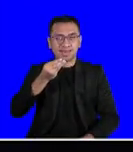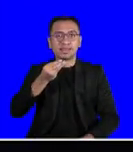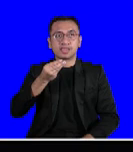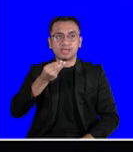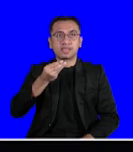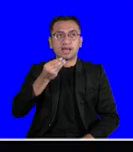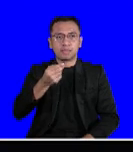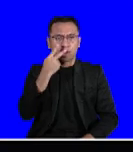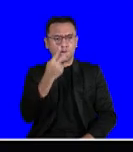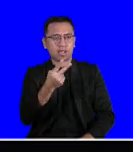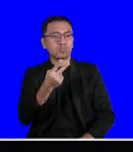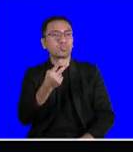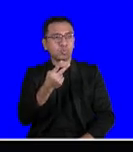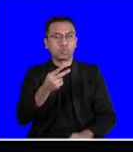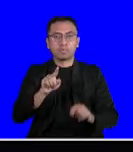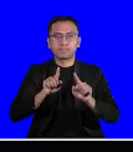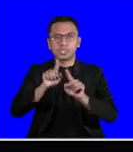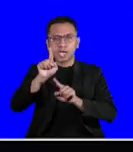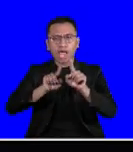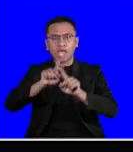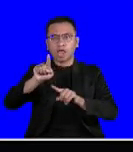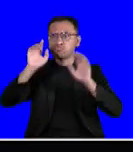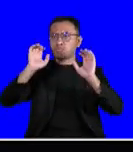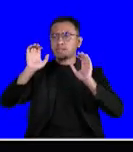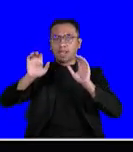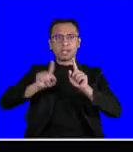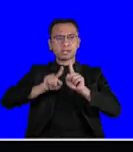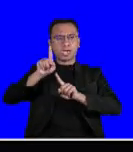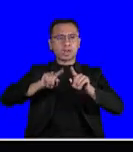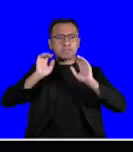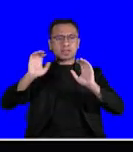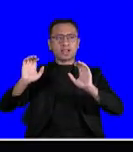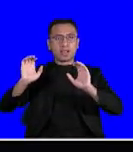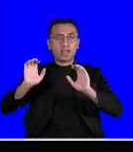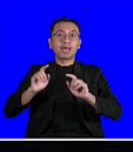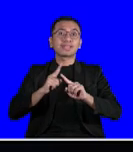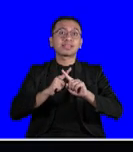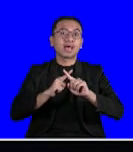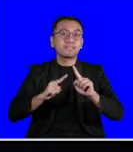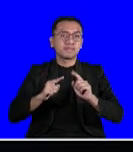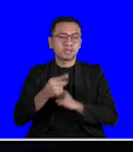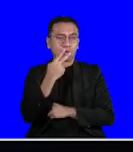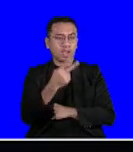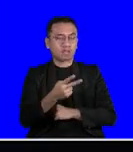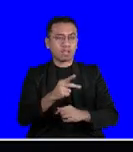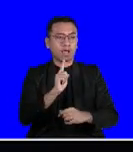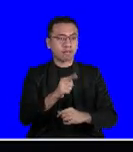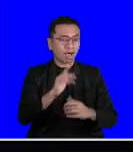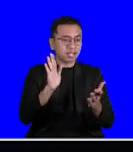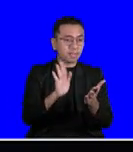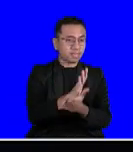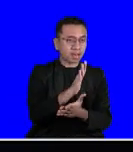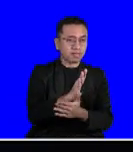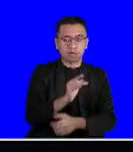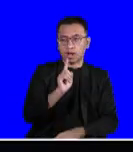tingkat persaingannya sangat kompetitif, ya. Namun asalkan kita jeli melihat peluang, asalkan kita selalu